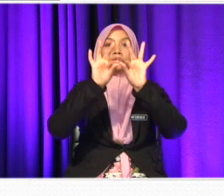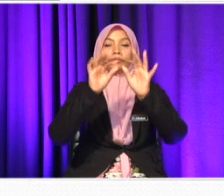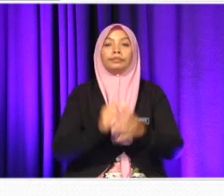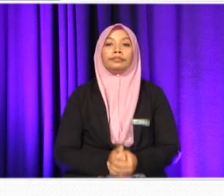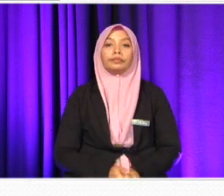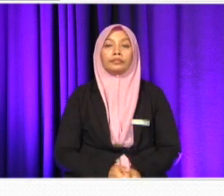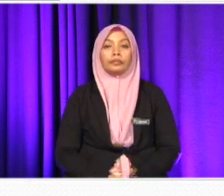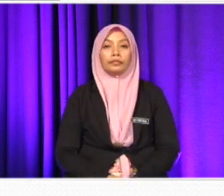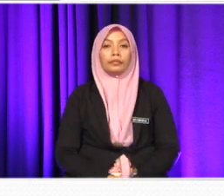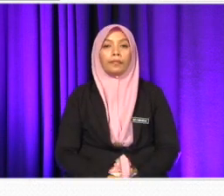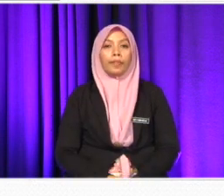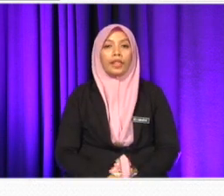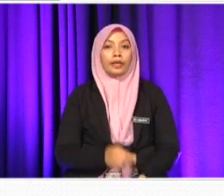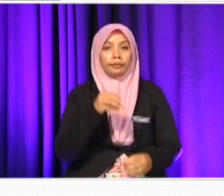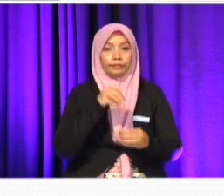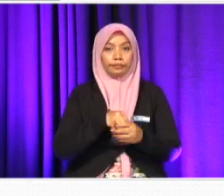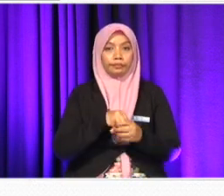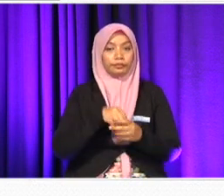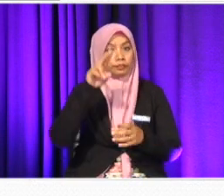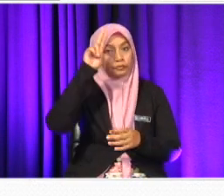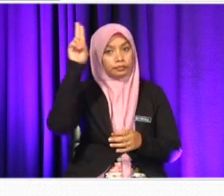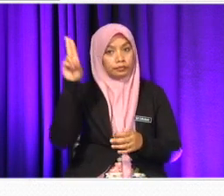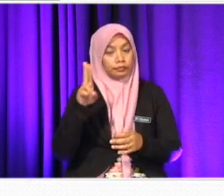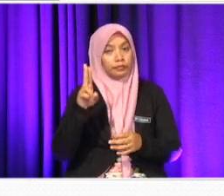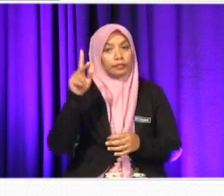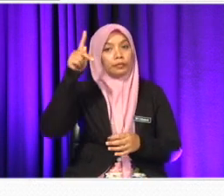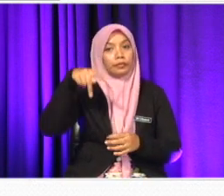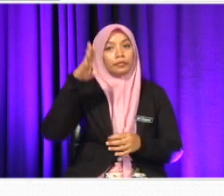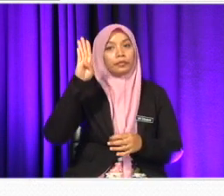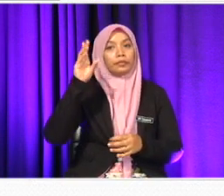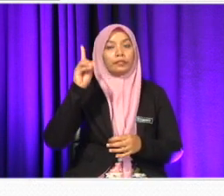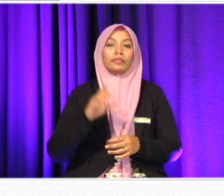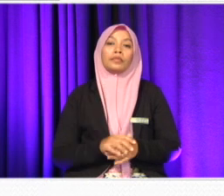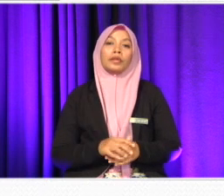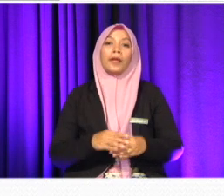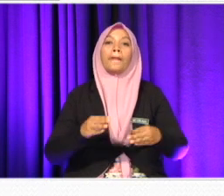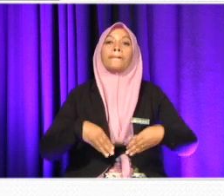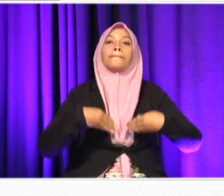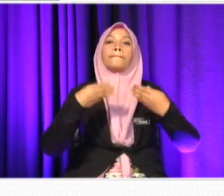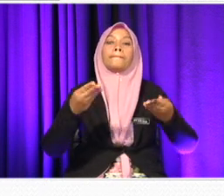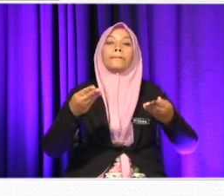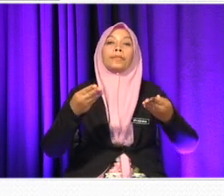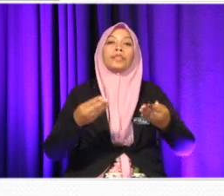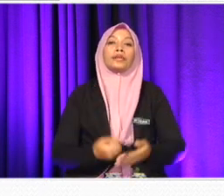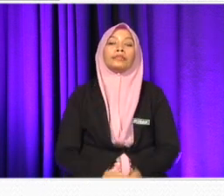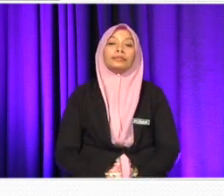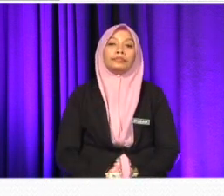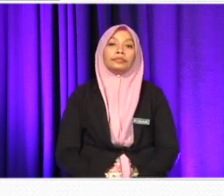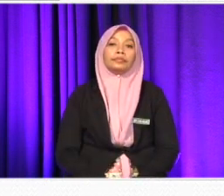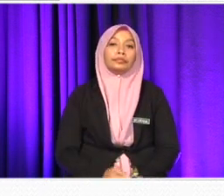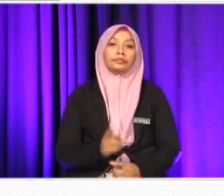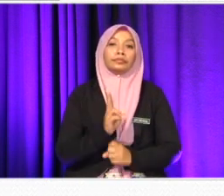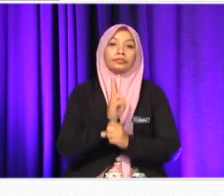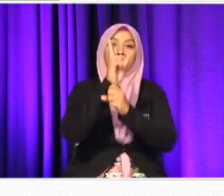perniagaan Oke dalam ujian dalam kitab shirat ini kita lihat Bagaimana Terangkan fungsian utama dalam